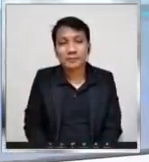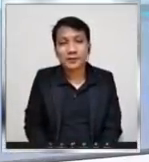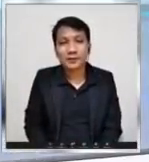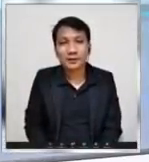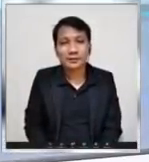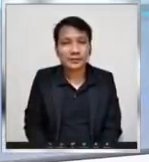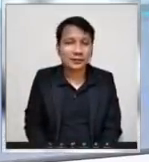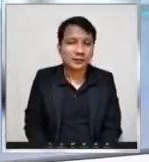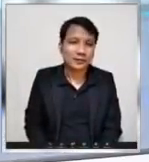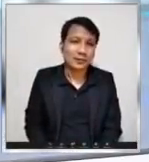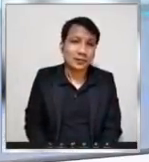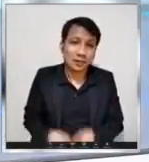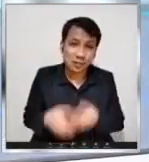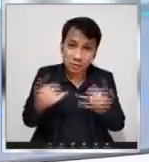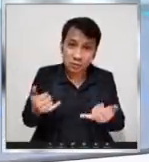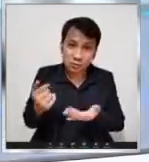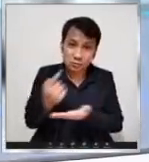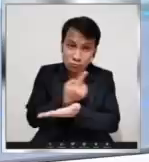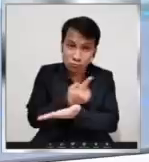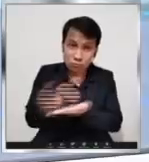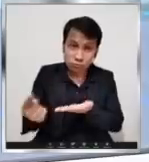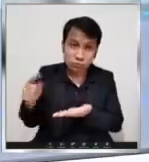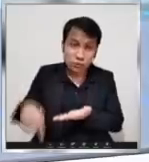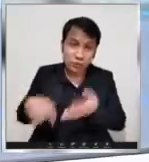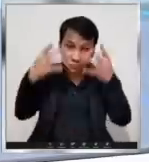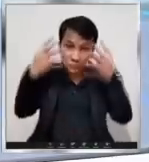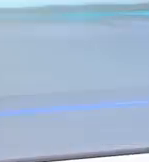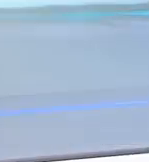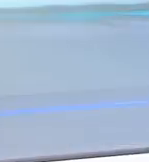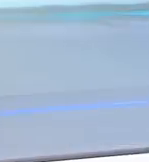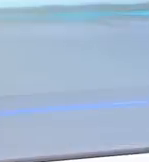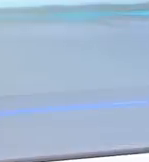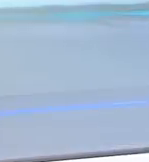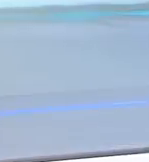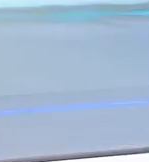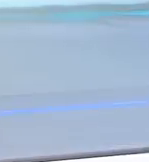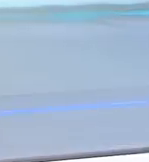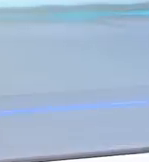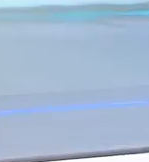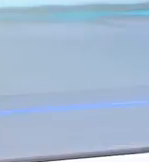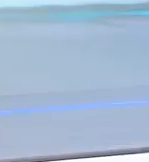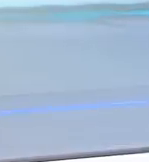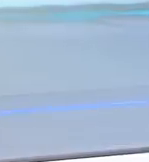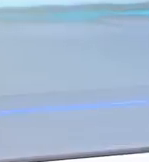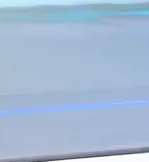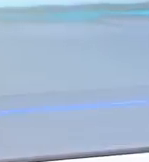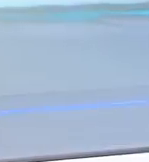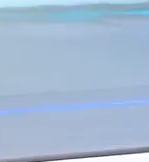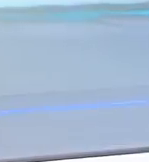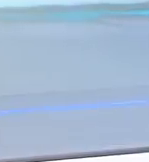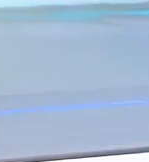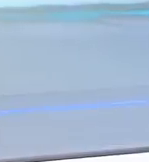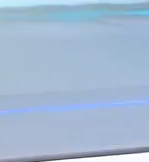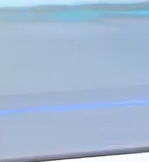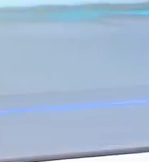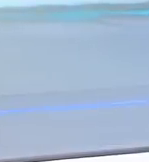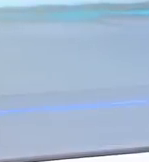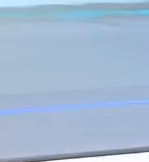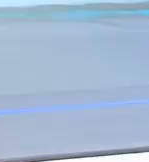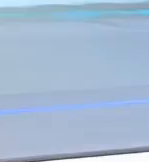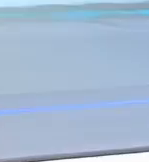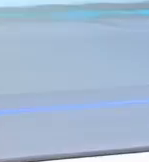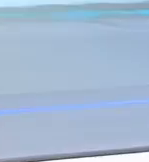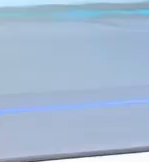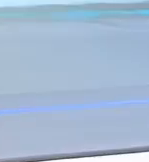Sa linggong ito, inaasahang magdidesisyon ang top-ranked CEO na si Bob Arum kung matutuloy ang laban ng WBO